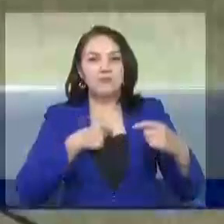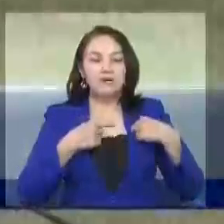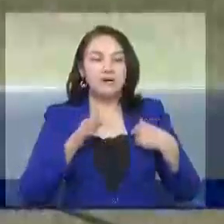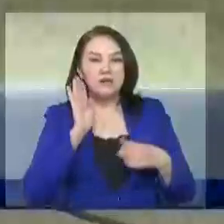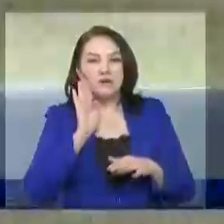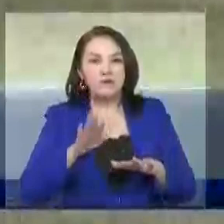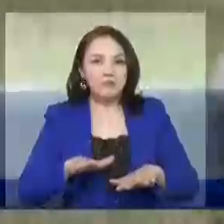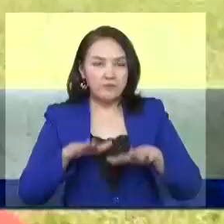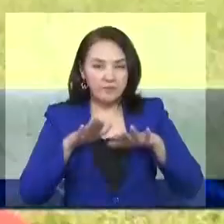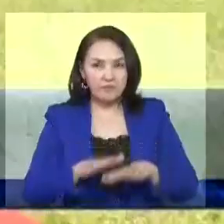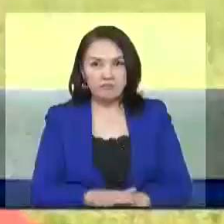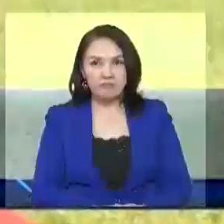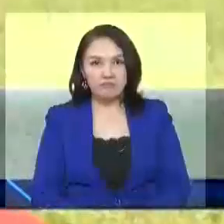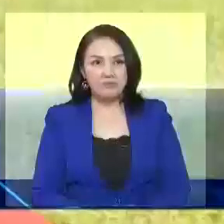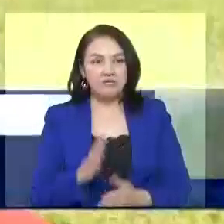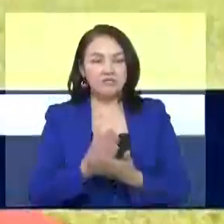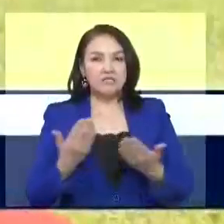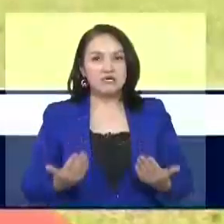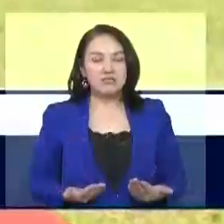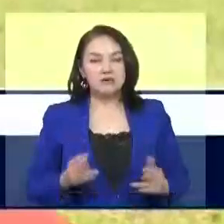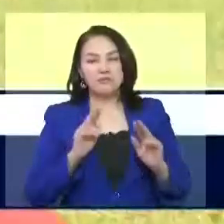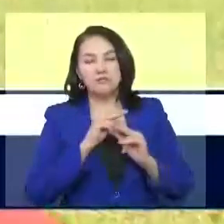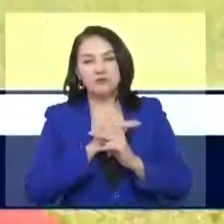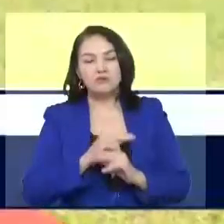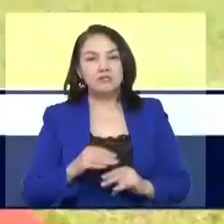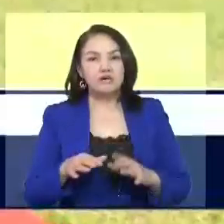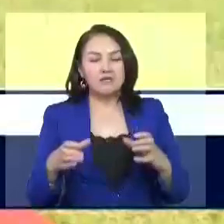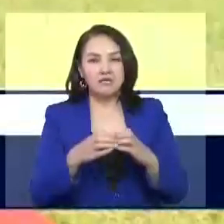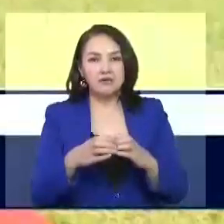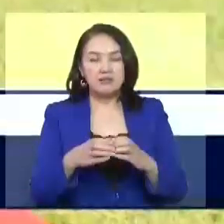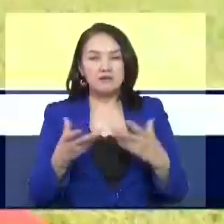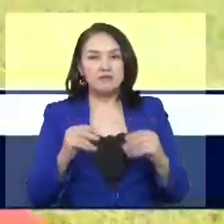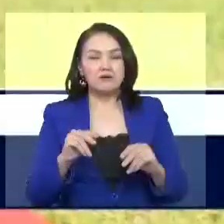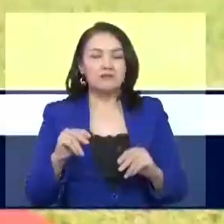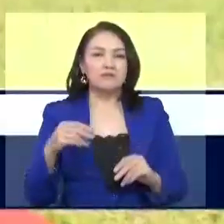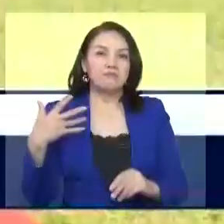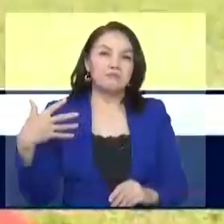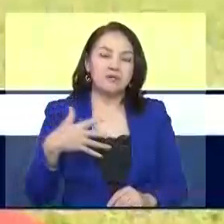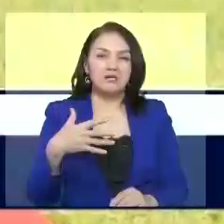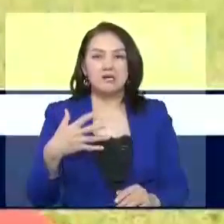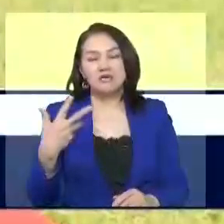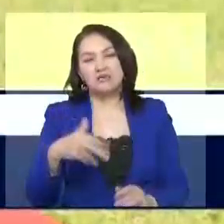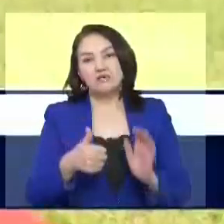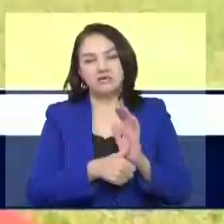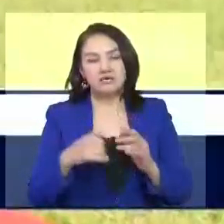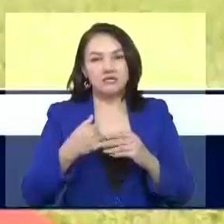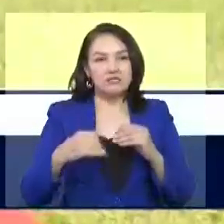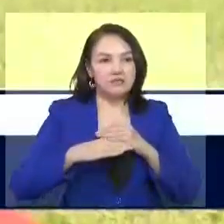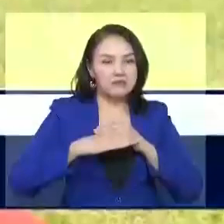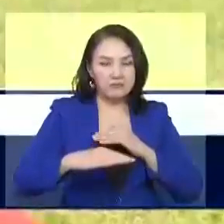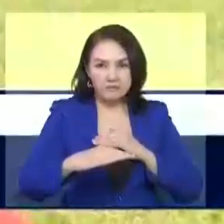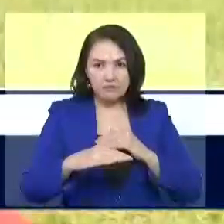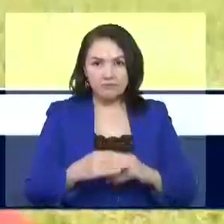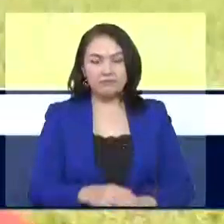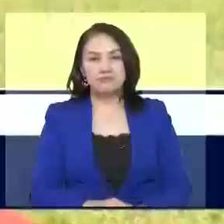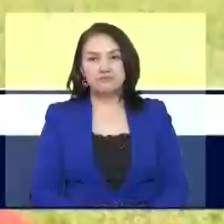от половодья. Там есть жилые массивы и садоводческие коллективы. Это где-то 5036 гектаров